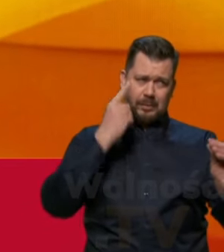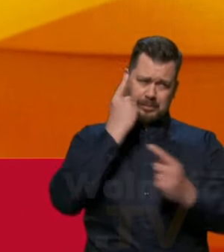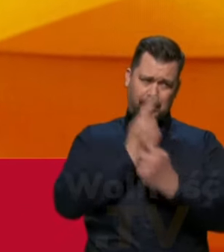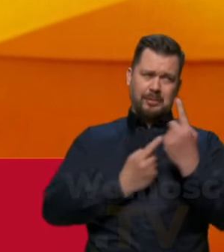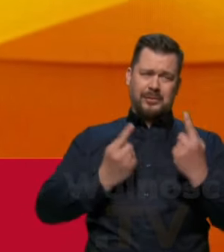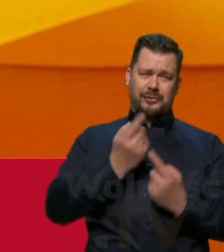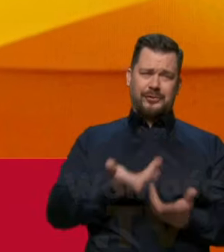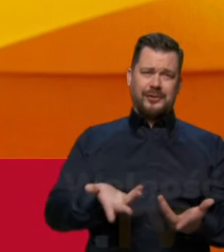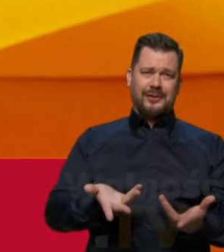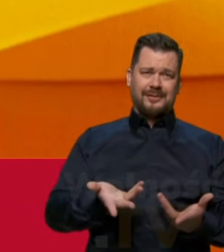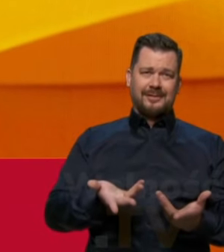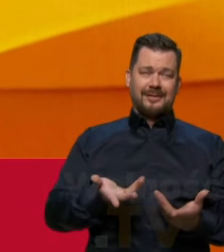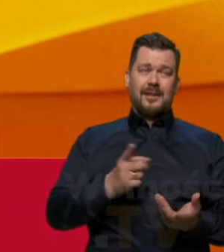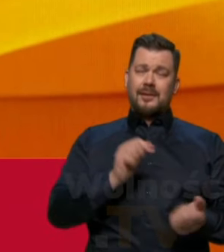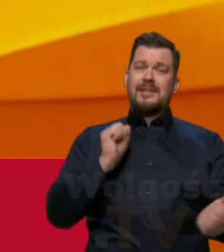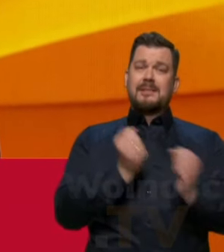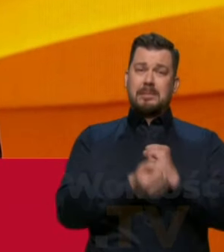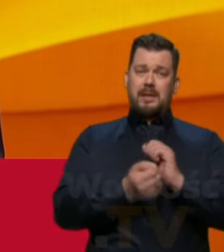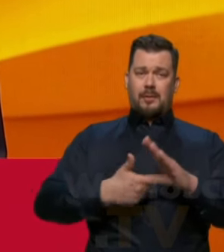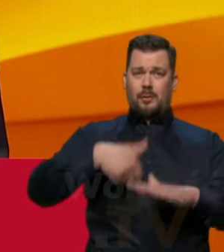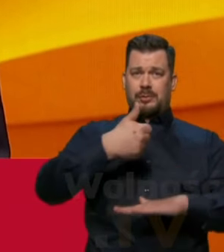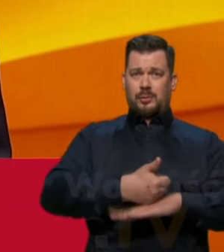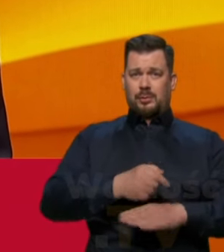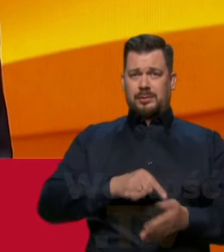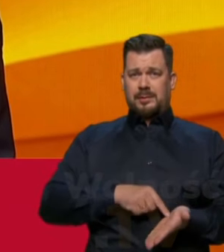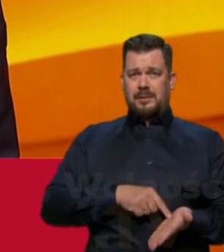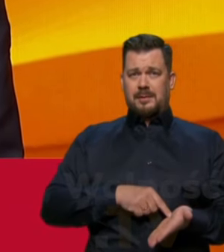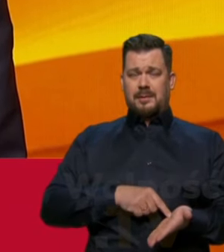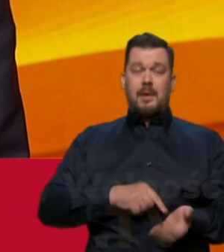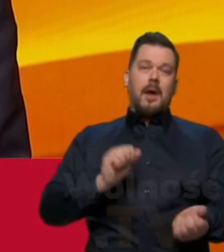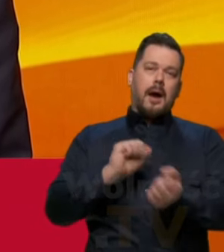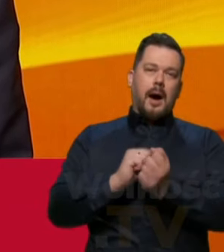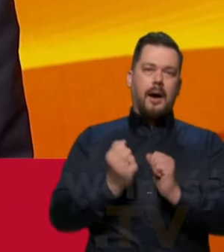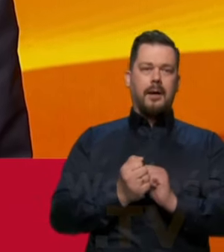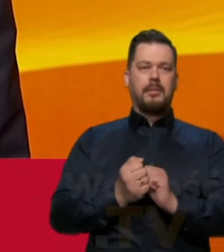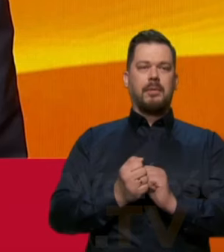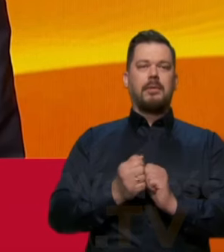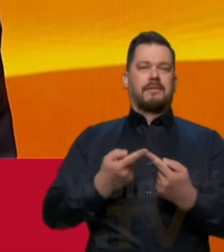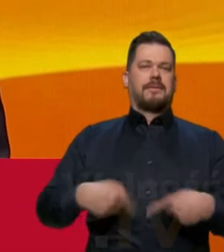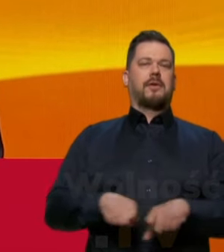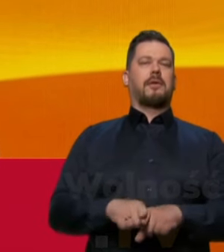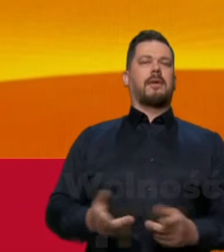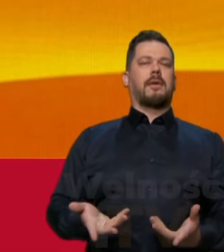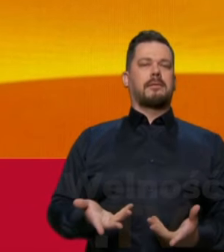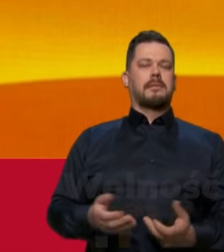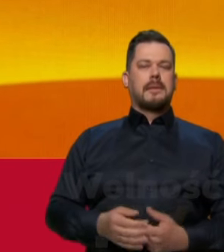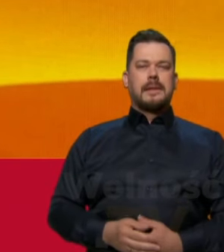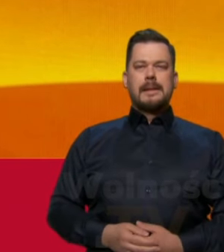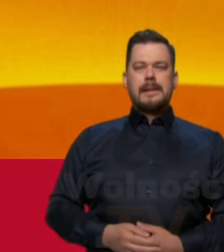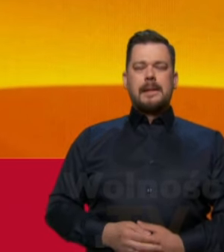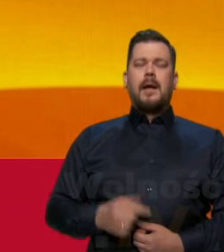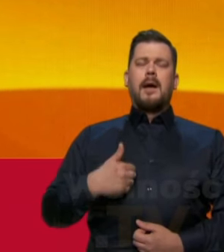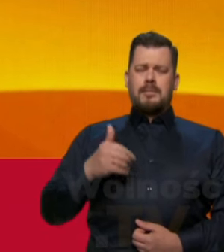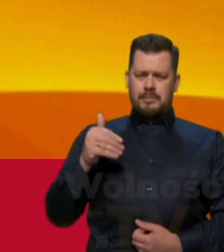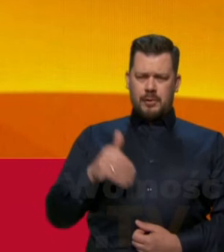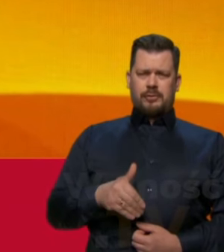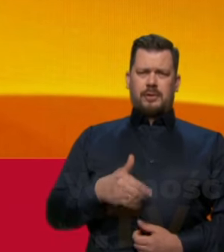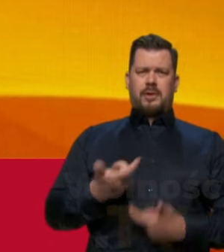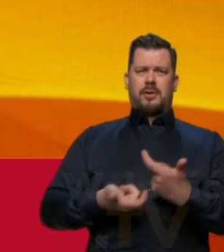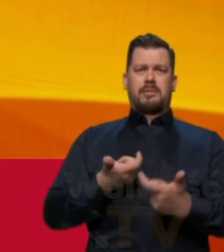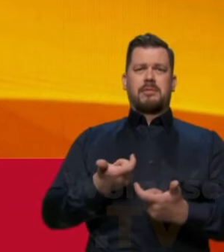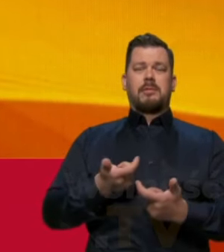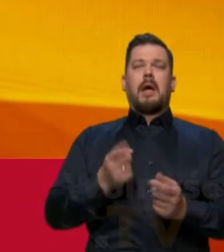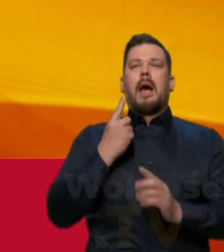wnioski. Albo zmienią konstytucję, albo zaczną w końcu ją realizować. Możemy w sposób